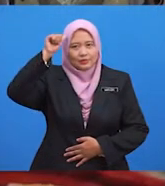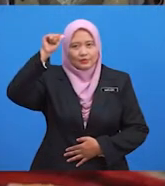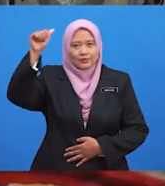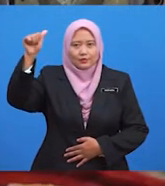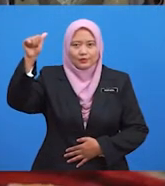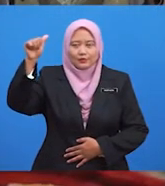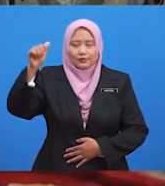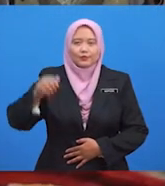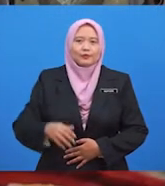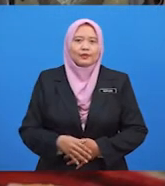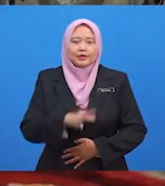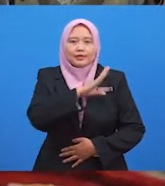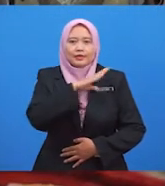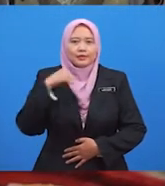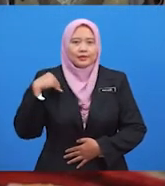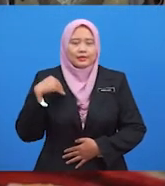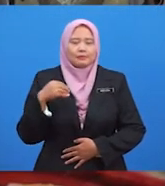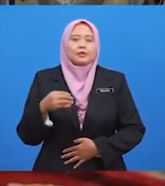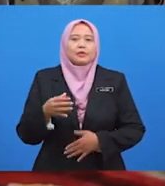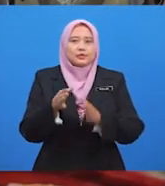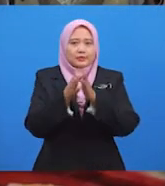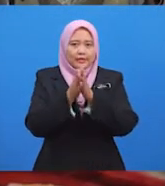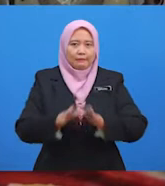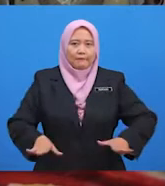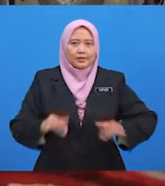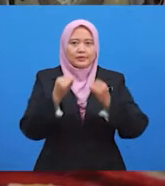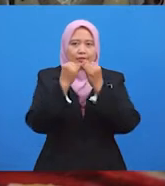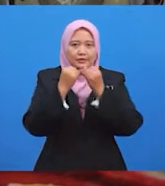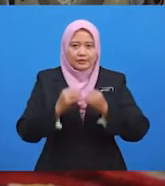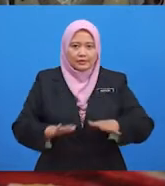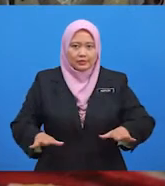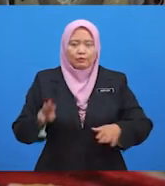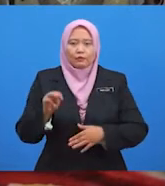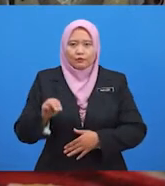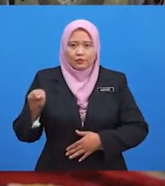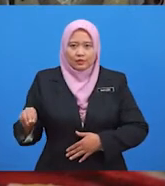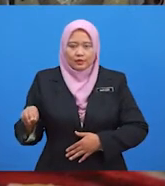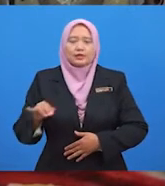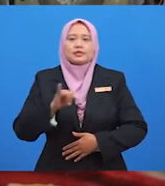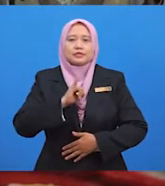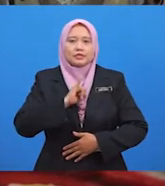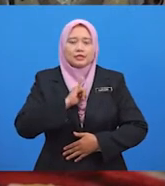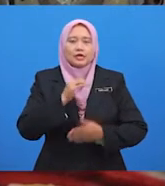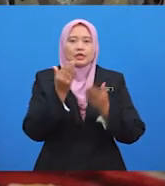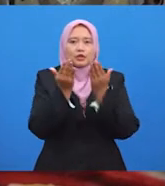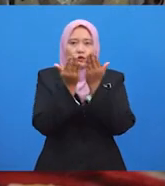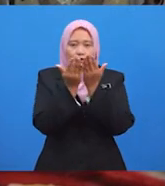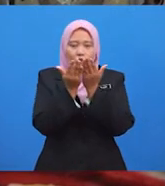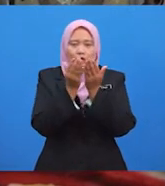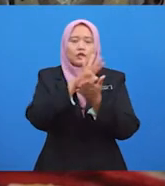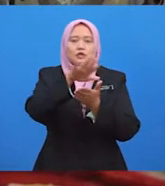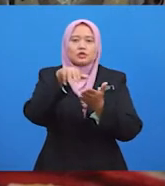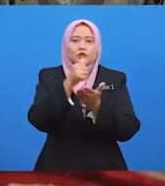Assalamualaikum dan selamat sejahtera murid-murid. Cikgu doakan semua murid-murid berada